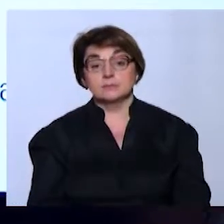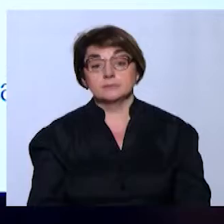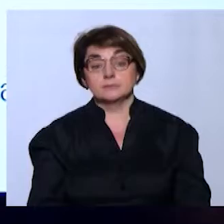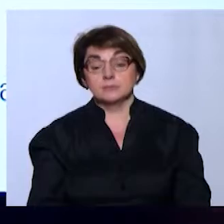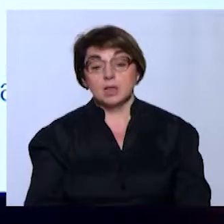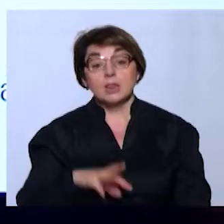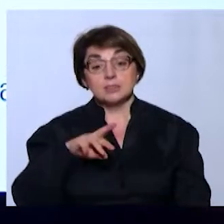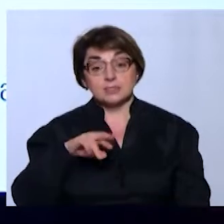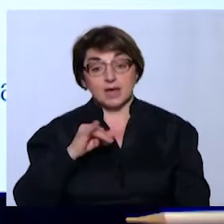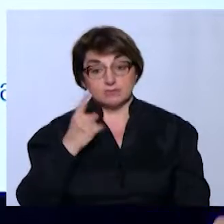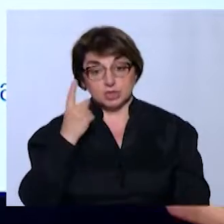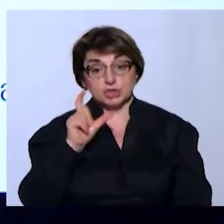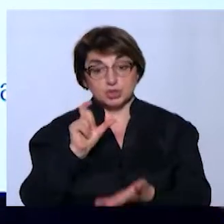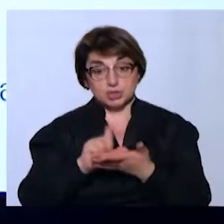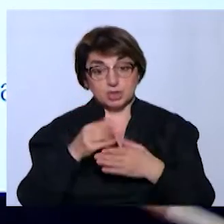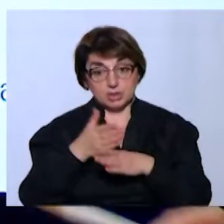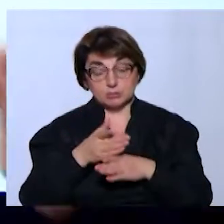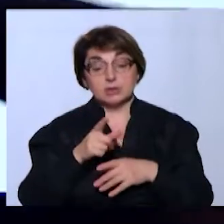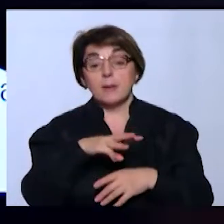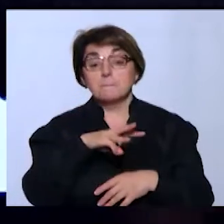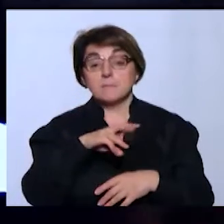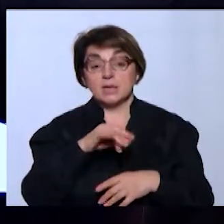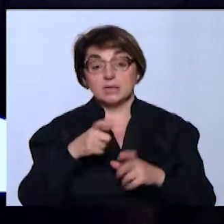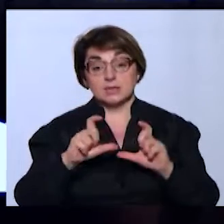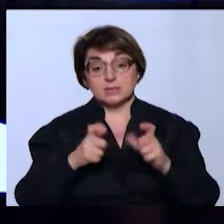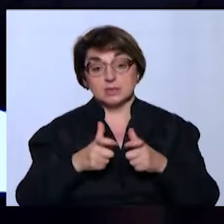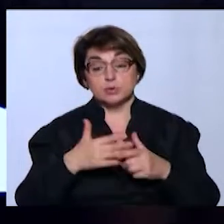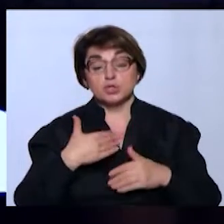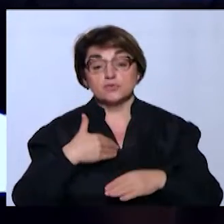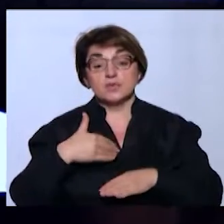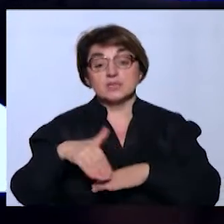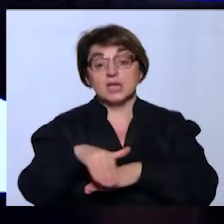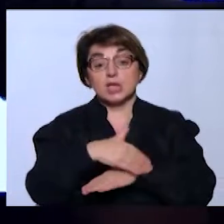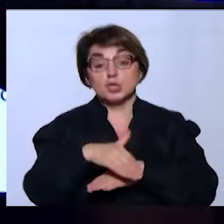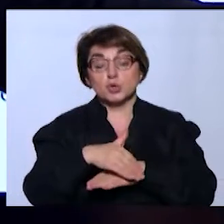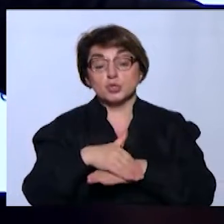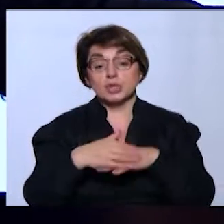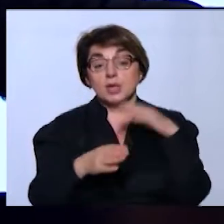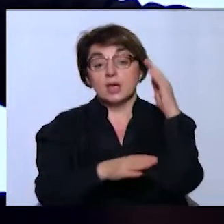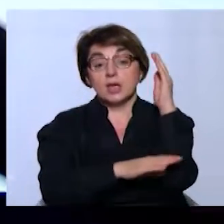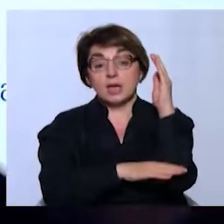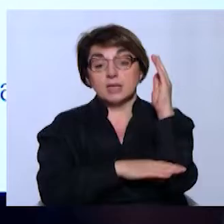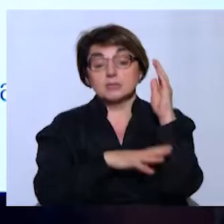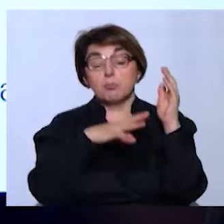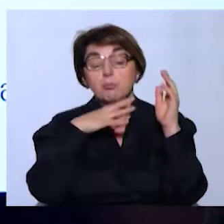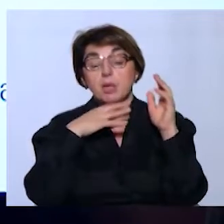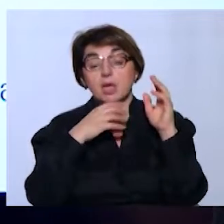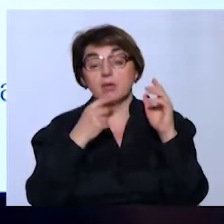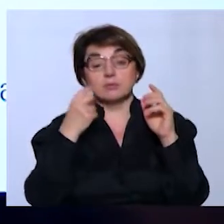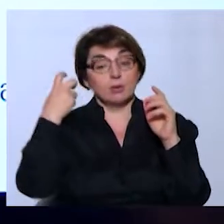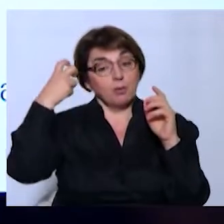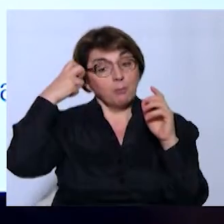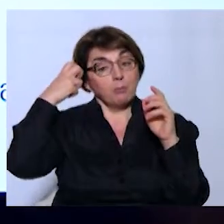დავითს ხომ გაუტყდა ჭიქა? მარიანას თეფში. ჩვენს ეზოში ხეს ბევრი ალუბალი აბია